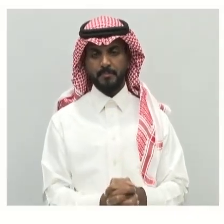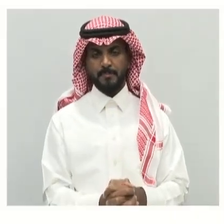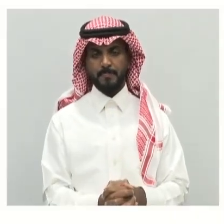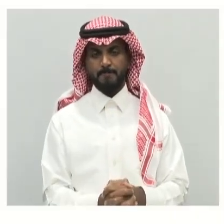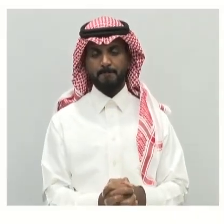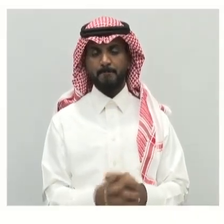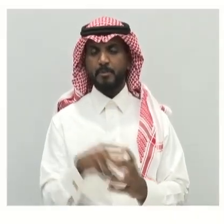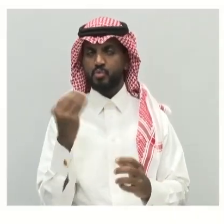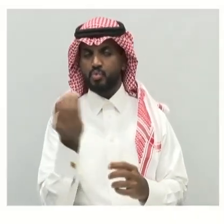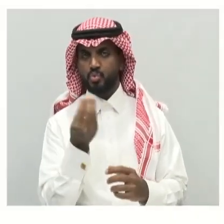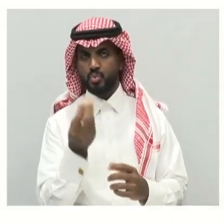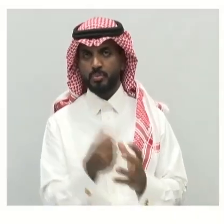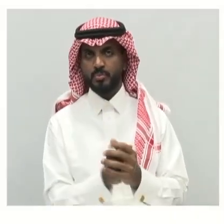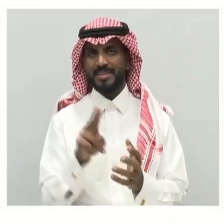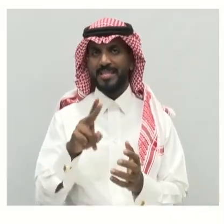تزور